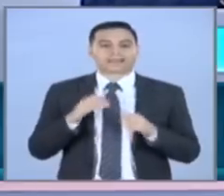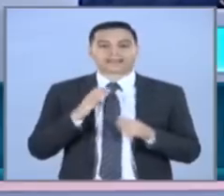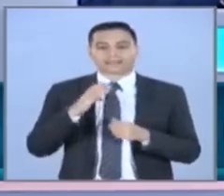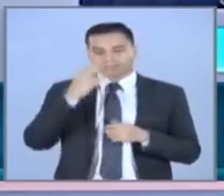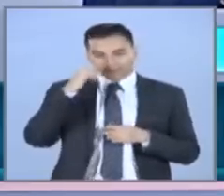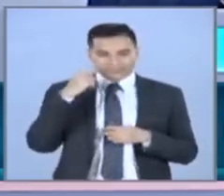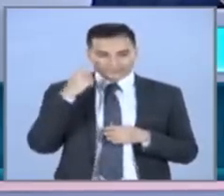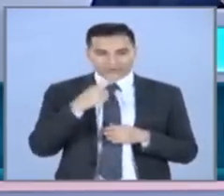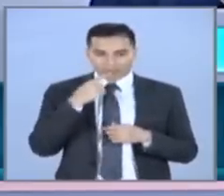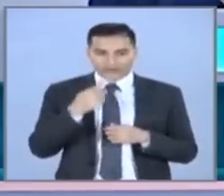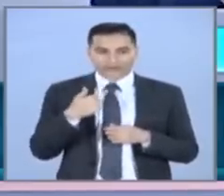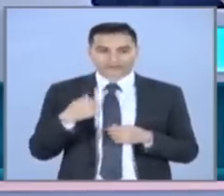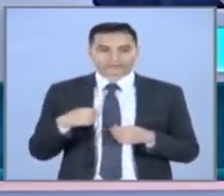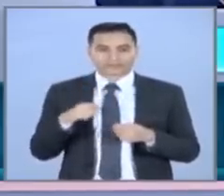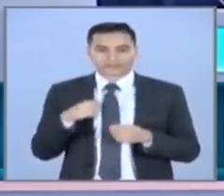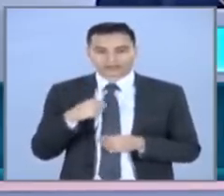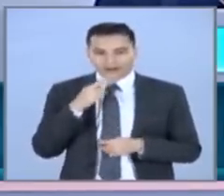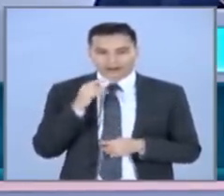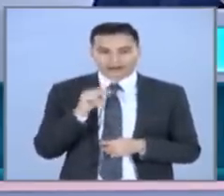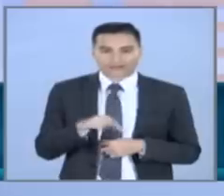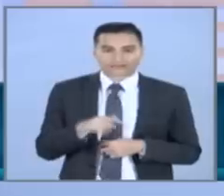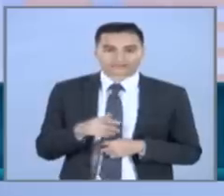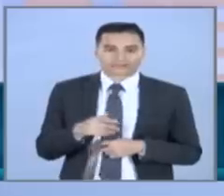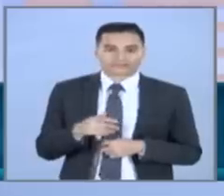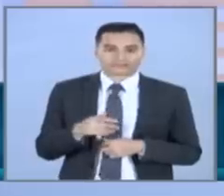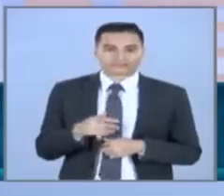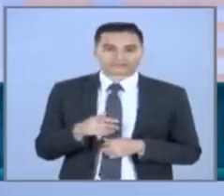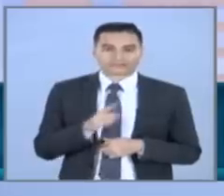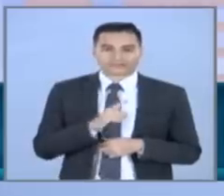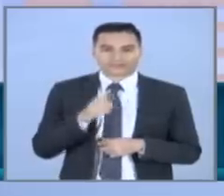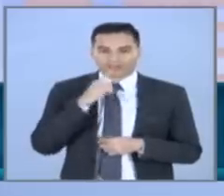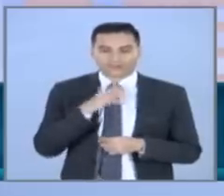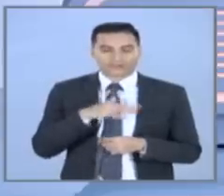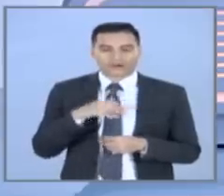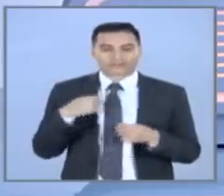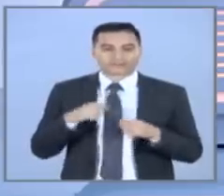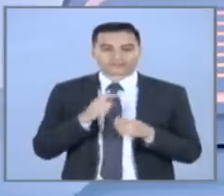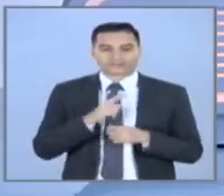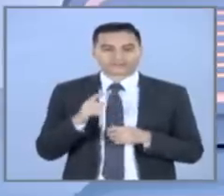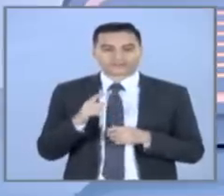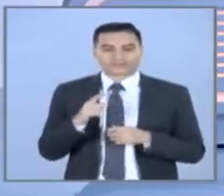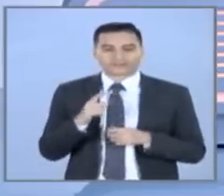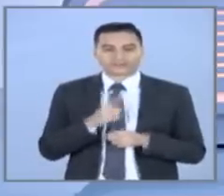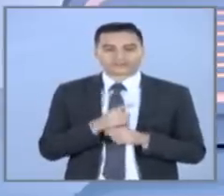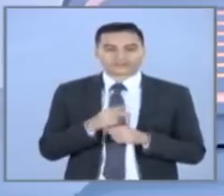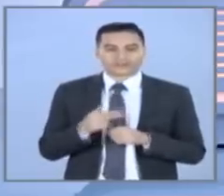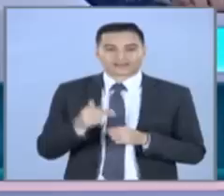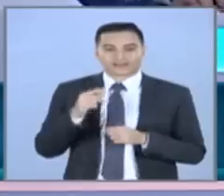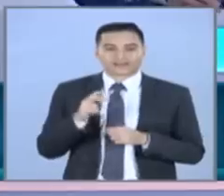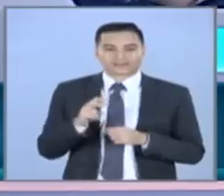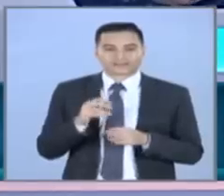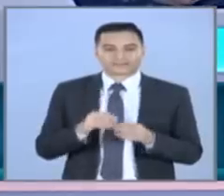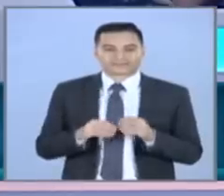أنا سمعتهم بيقولوا إسبانيا فقلت إسبانيا. خلاص. لا لا لا ما حدش قال إسبانيا. إيه يا مدام غادة؟